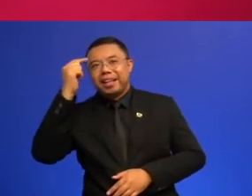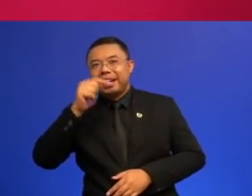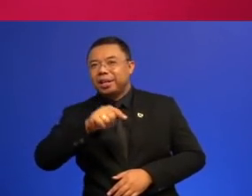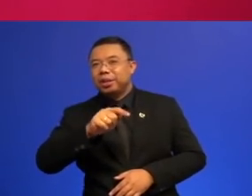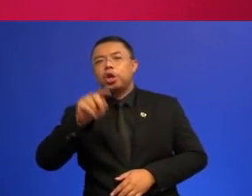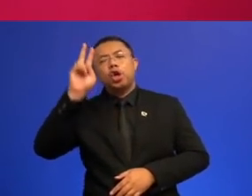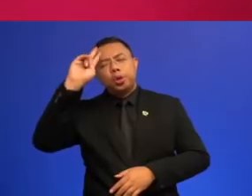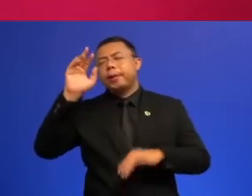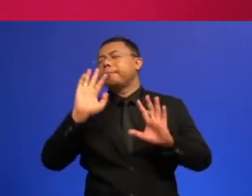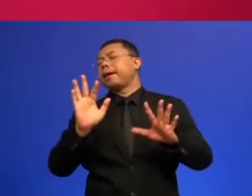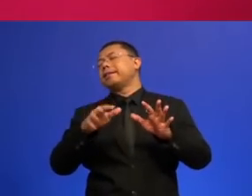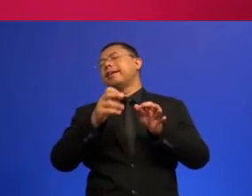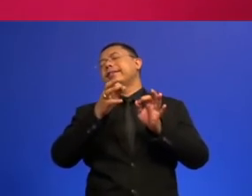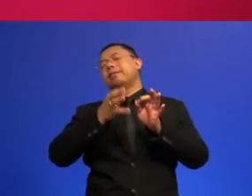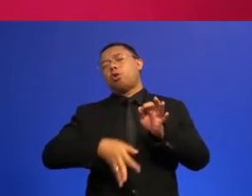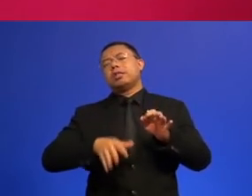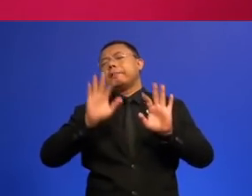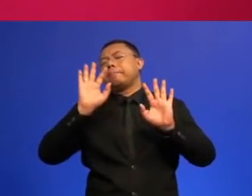punya banyak jalan.